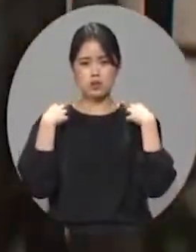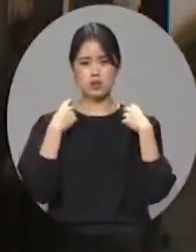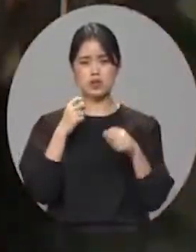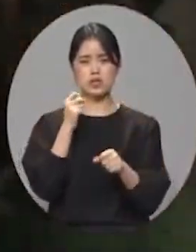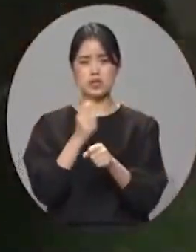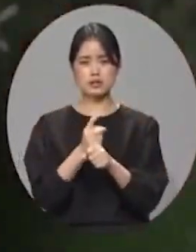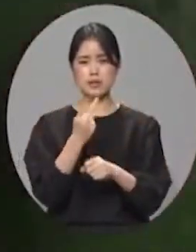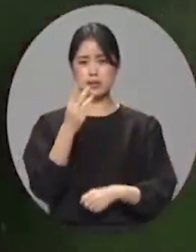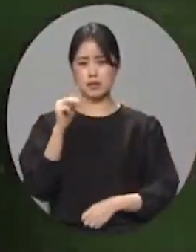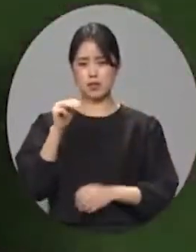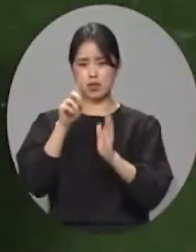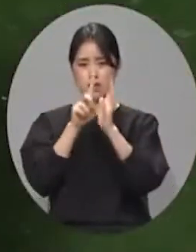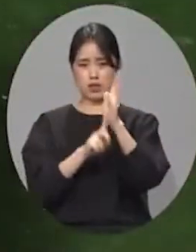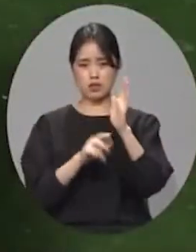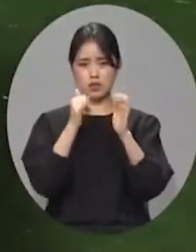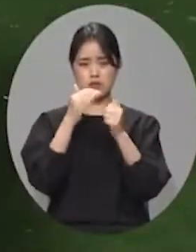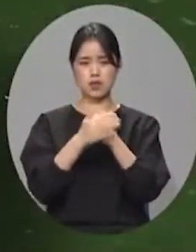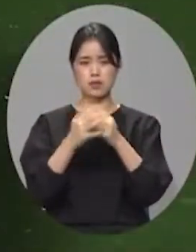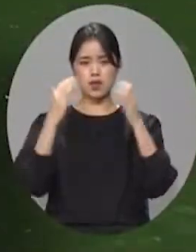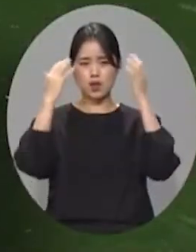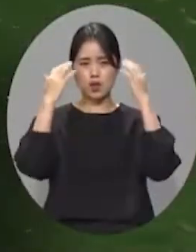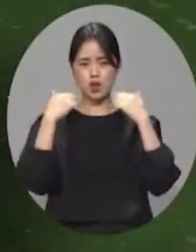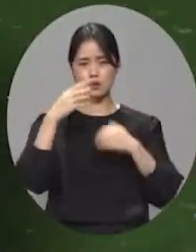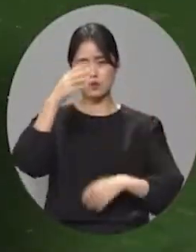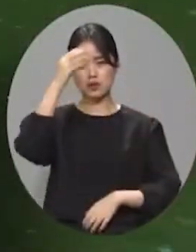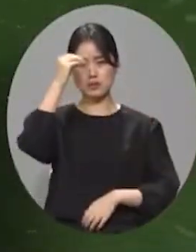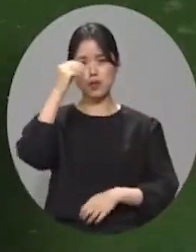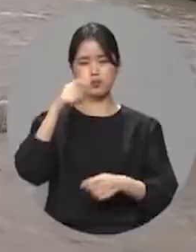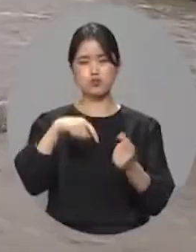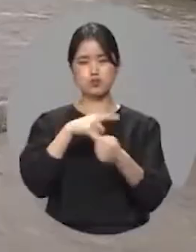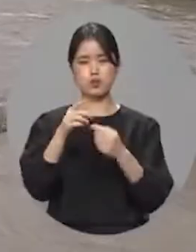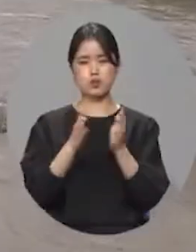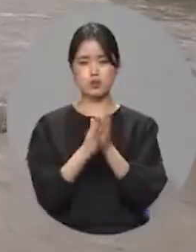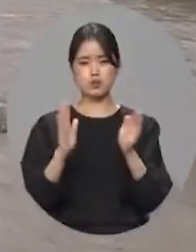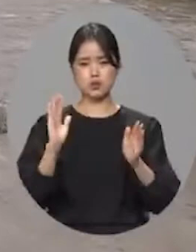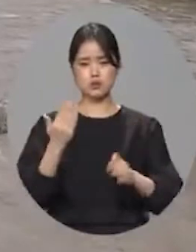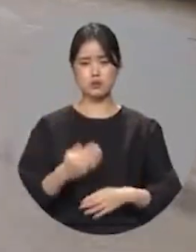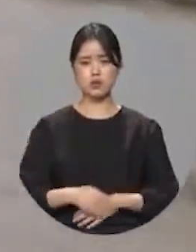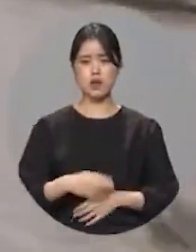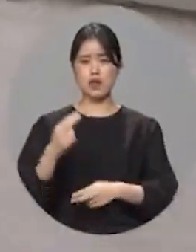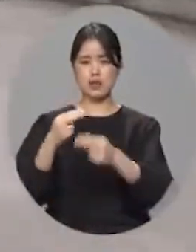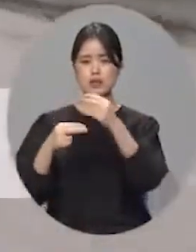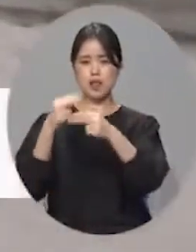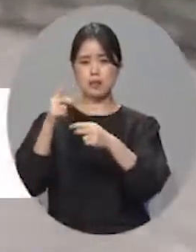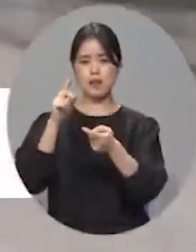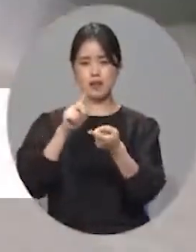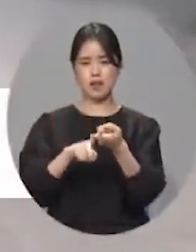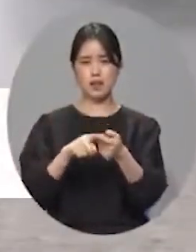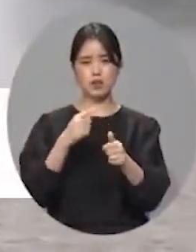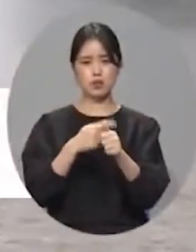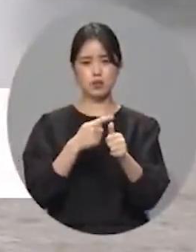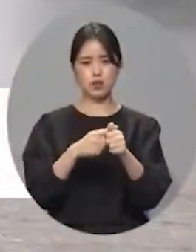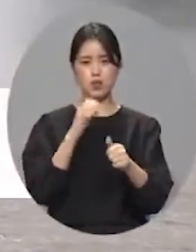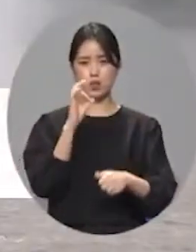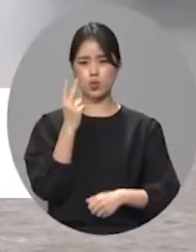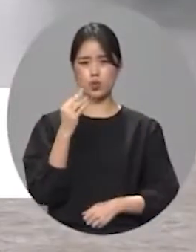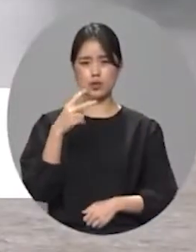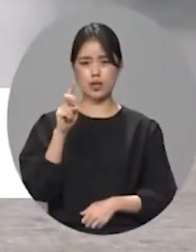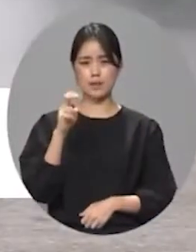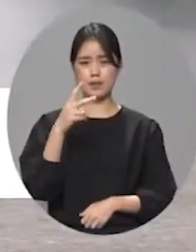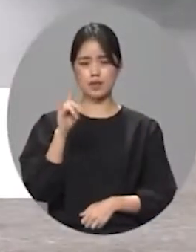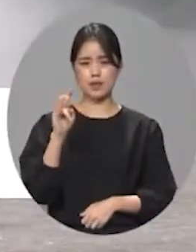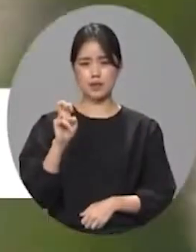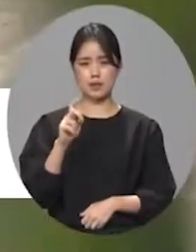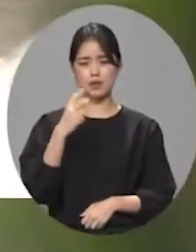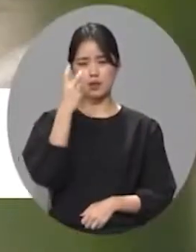2m 낮춰 올여름 시범 운영에 들어갔습니다 섬진강 팸 에 대한 이 같은 지적은 용담댐 수의 원인